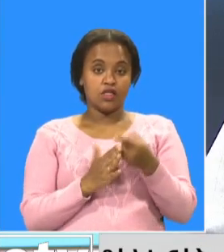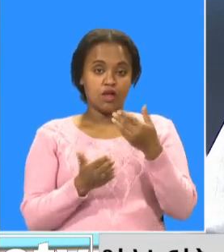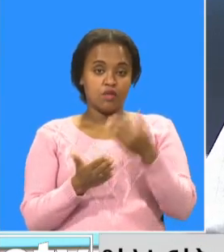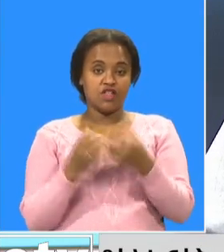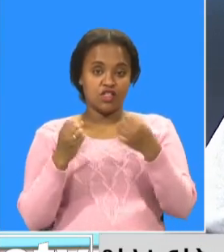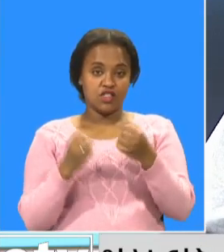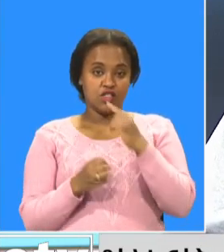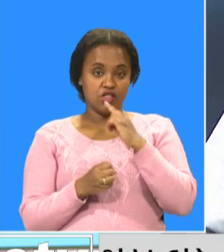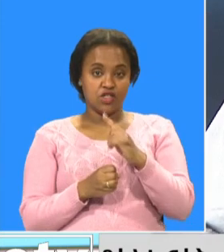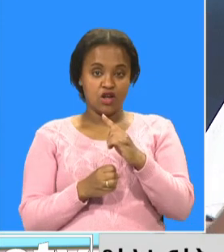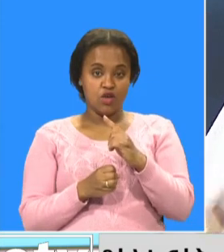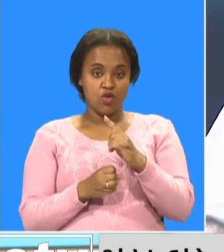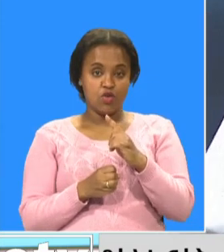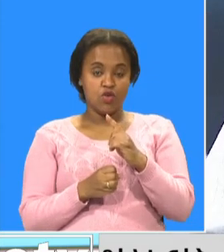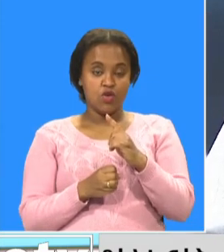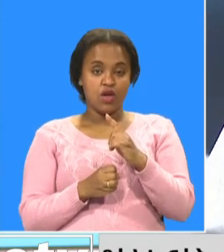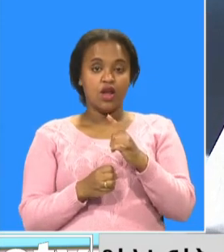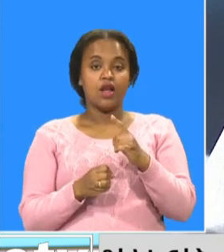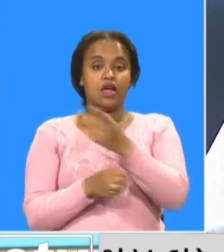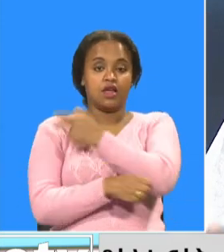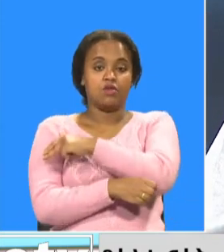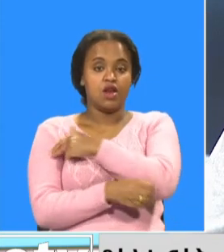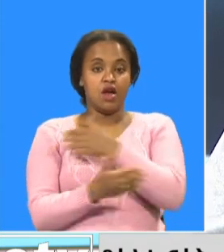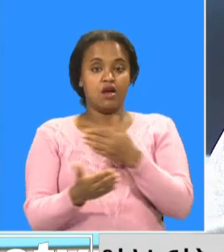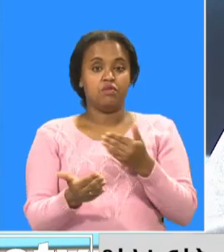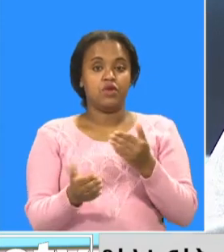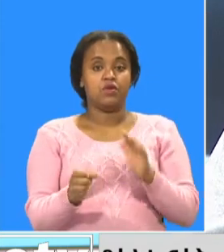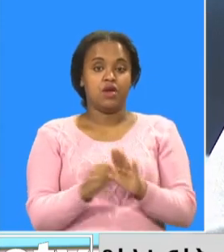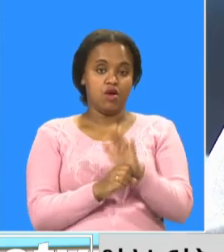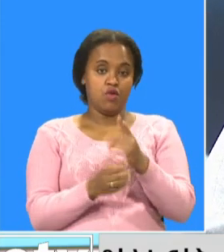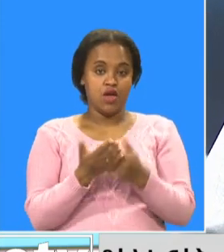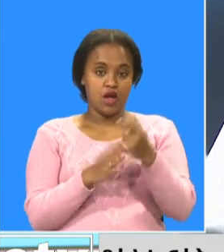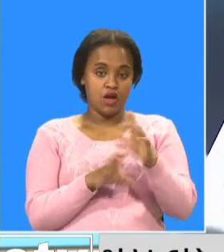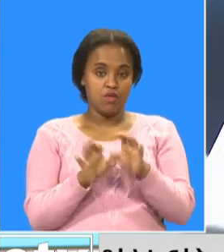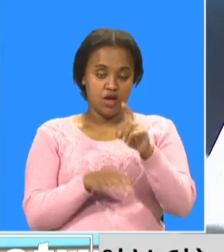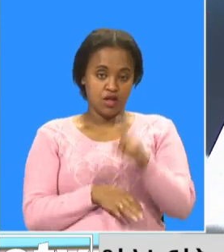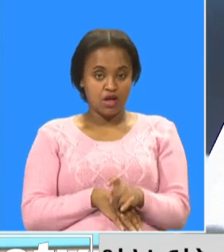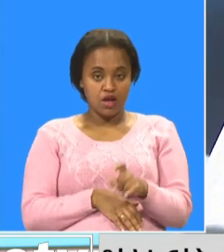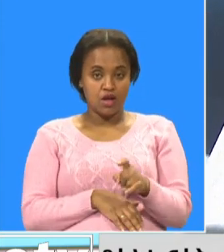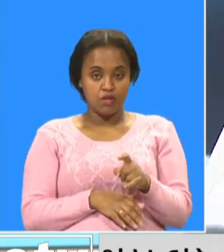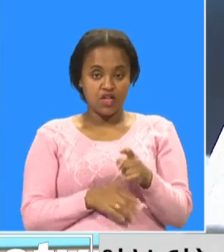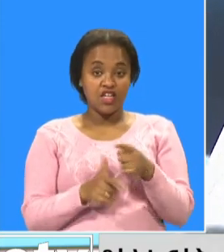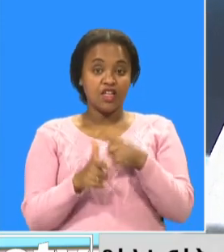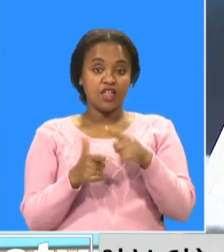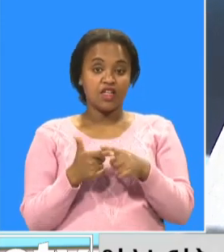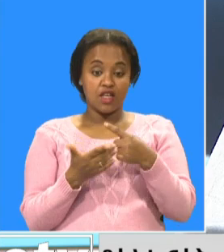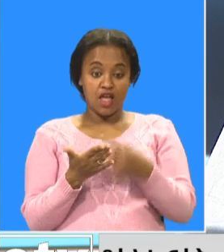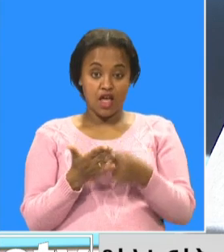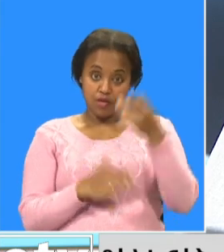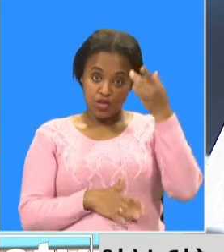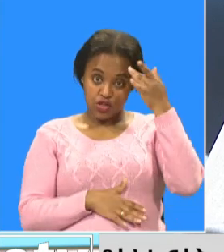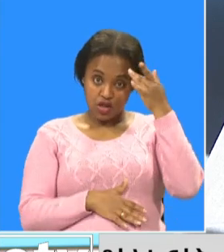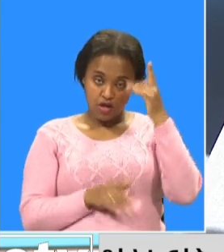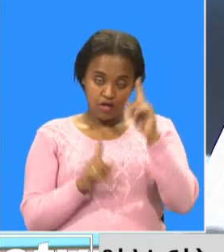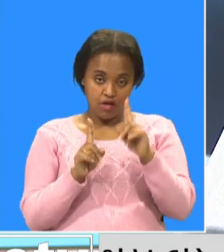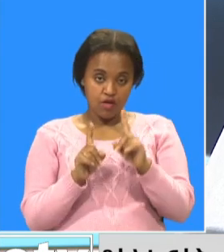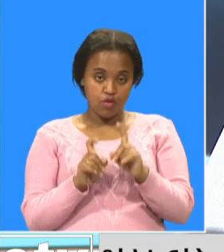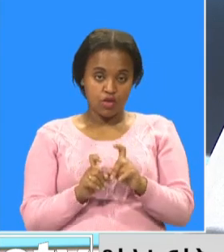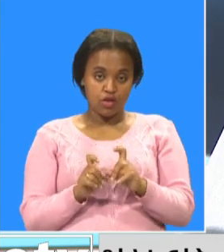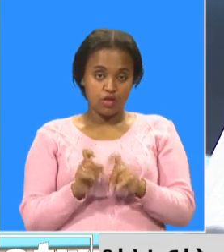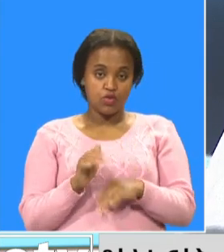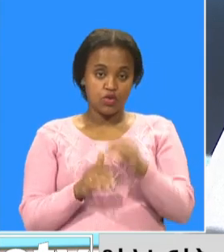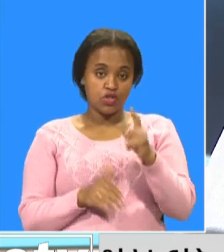ነው ለመታከምም የምንበቃው። ስለዚህ ያንን ማድረግ አለብን። እንግዲህ ይሄ በሽታ ከቁጥጥር ውጪ